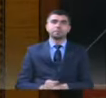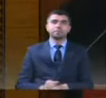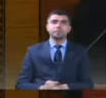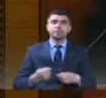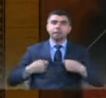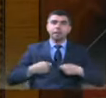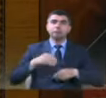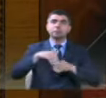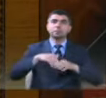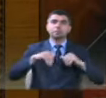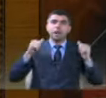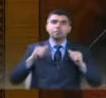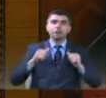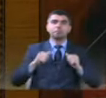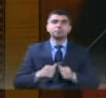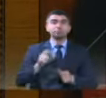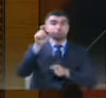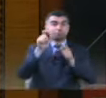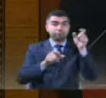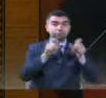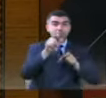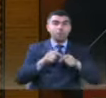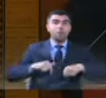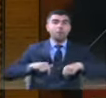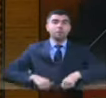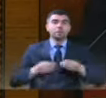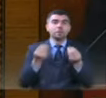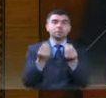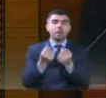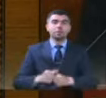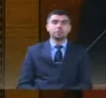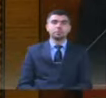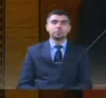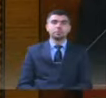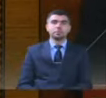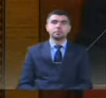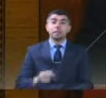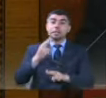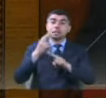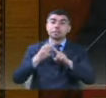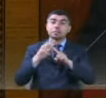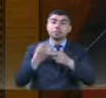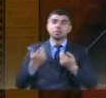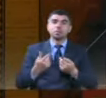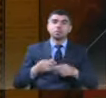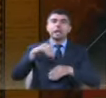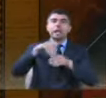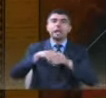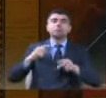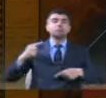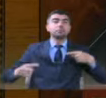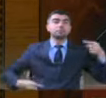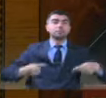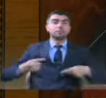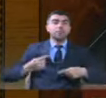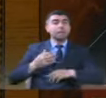السيد رئيس الحكومة، السادة والسيدات الوزراء المحترمين. باسم فريق الأصالة والمعاصرة اسمحوا